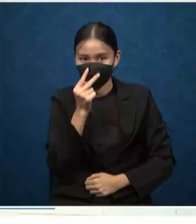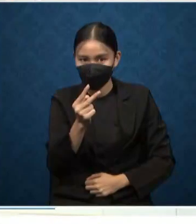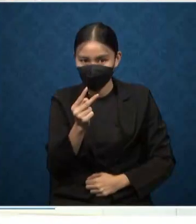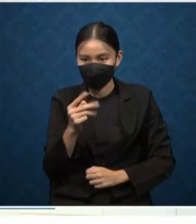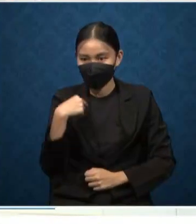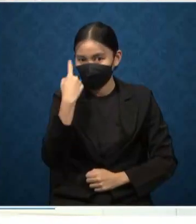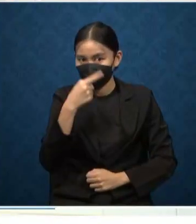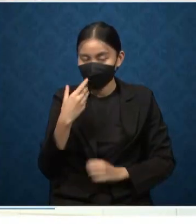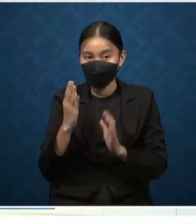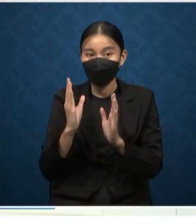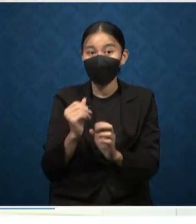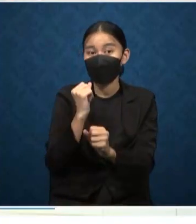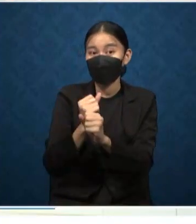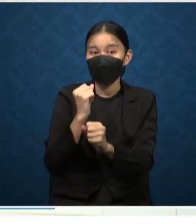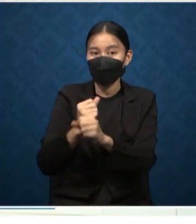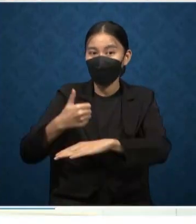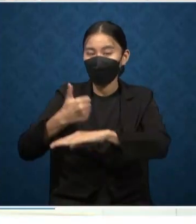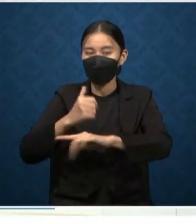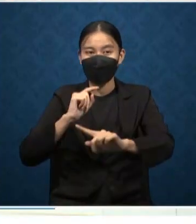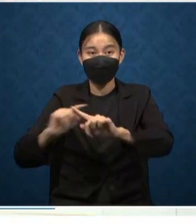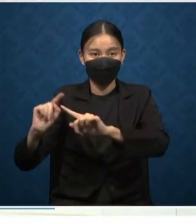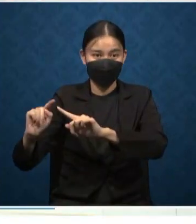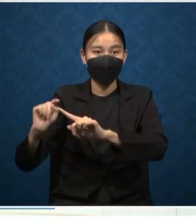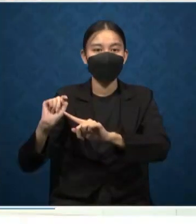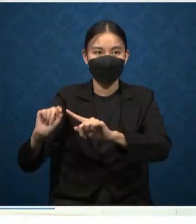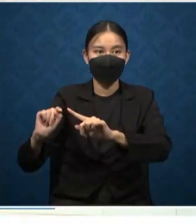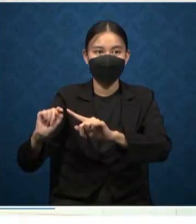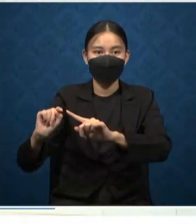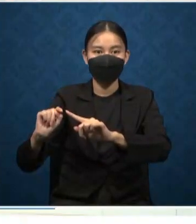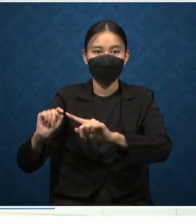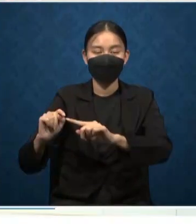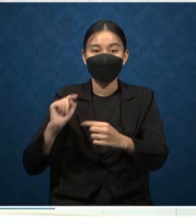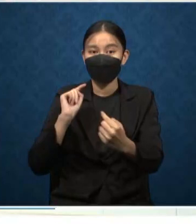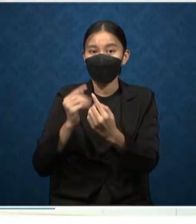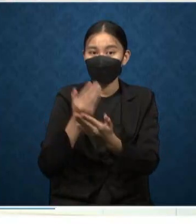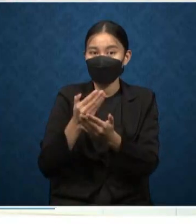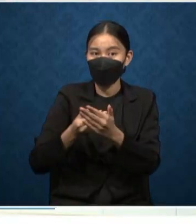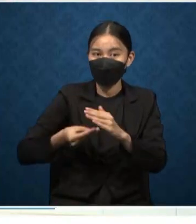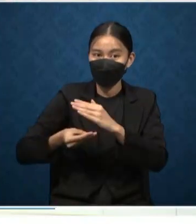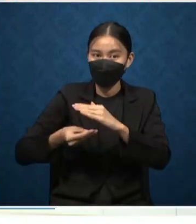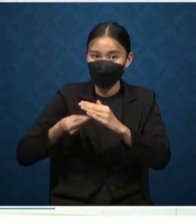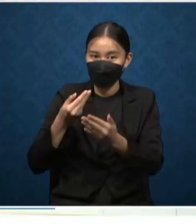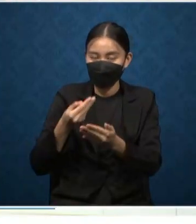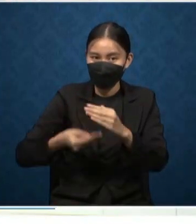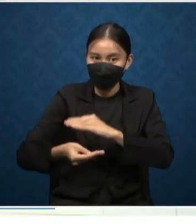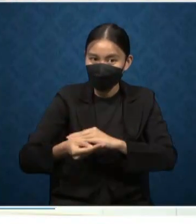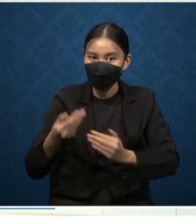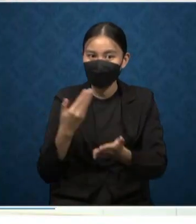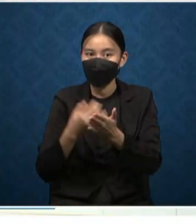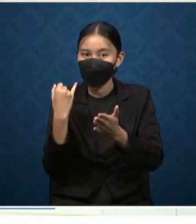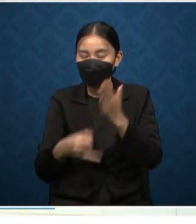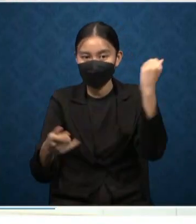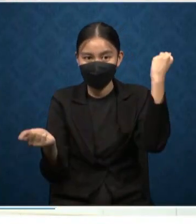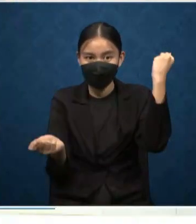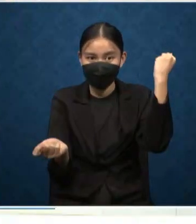ของบุโกรที่ผมได้พูดมาขางต้นท่านก็จะตองถูกรับโดส